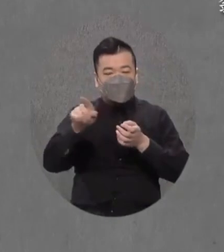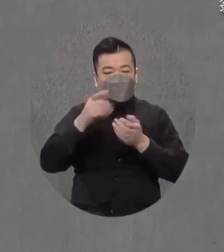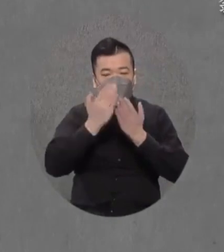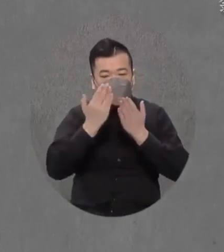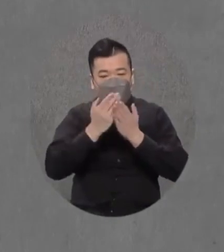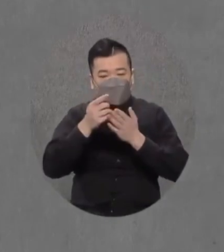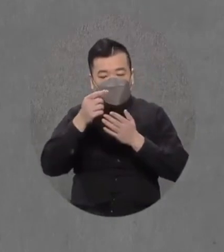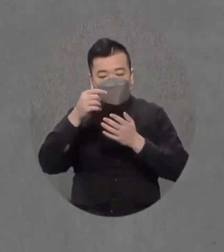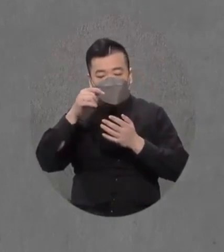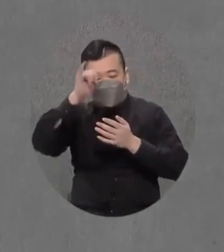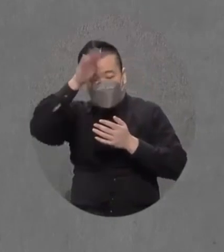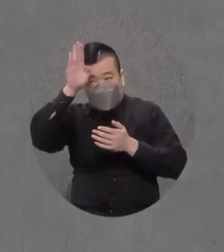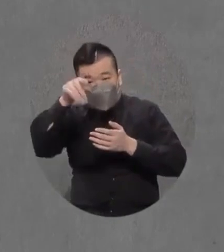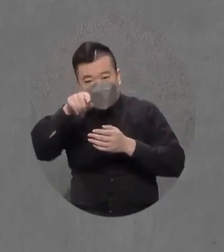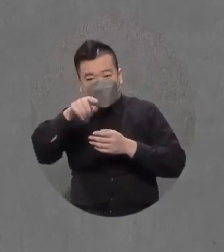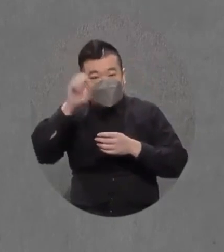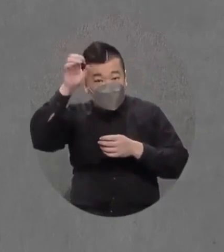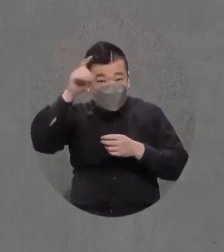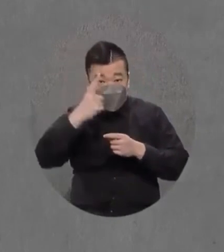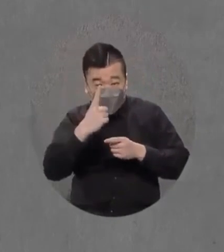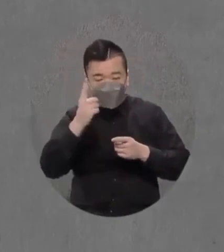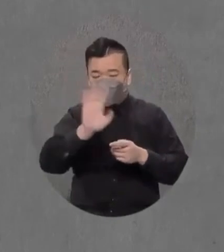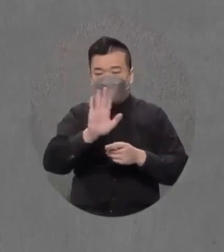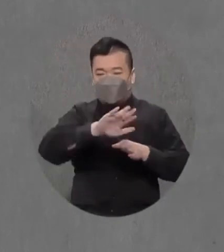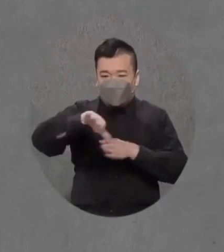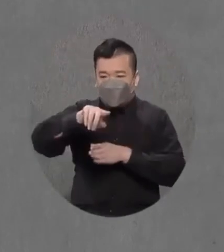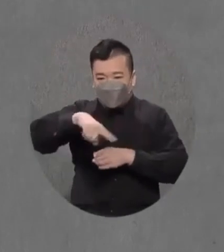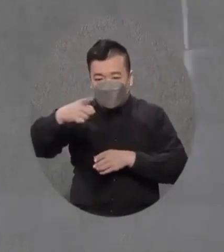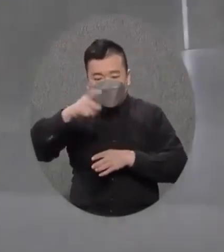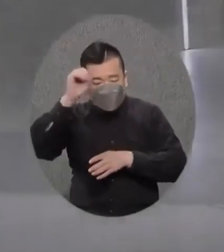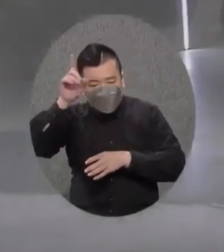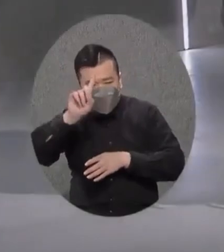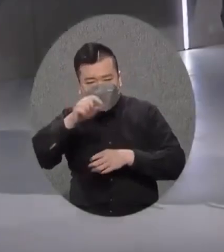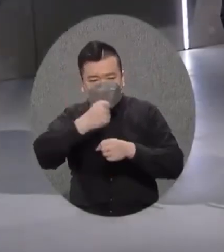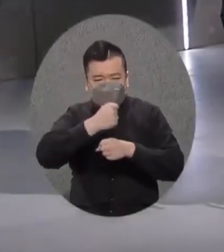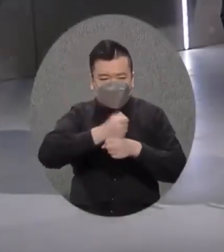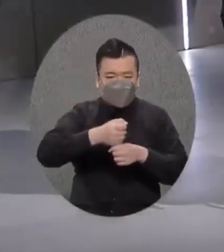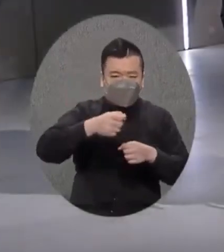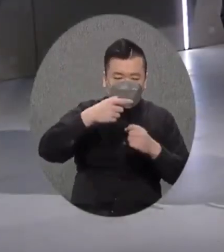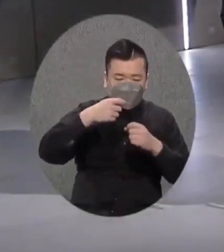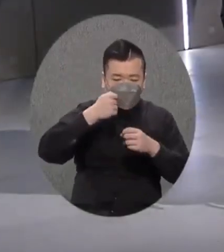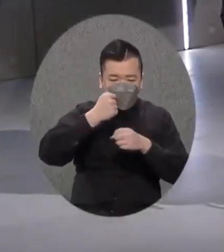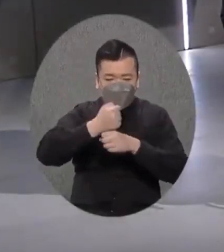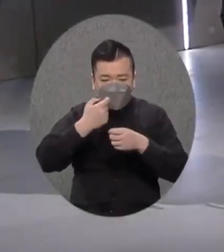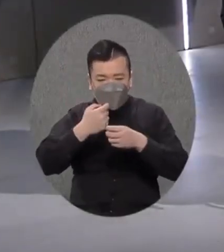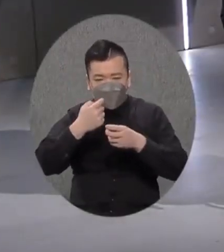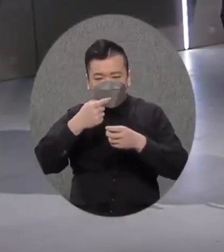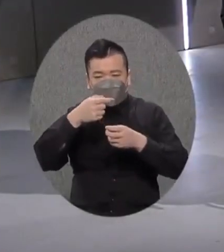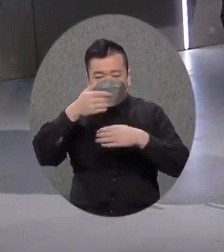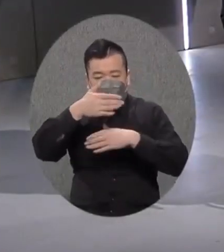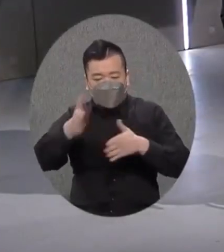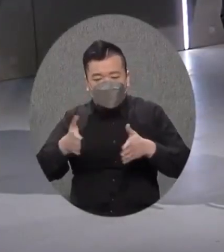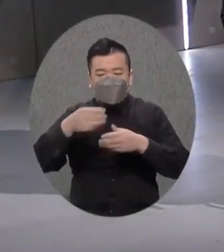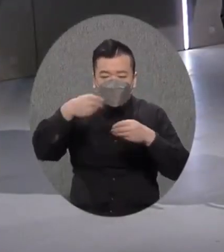里面，除了创作以外，怎么 run 一个 print shop 啊，怎么去市场啊，这样我